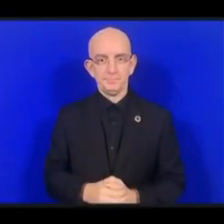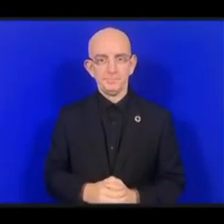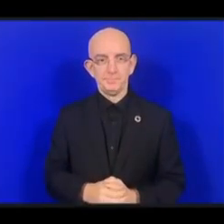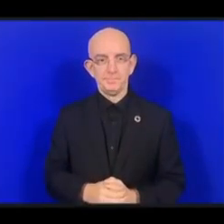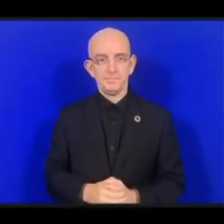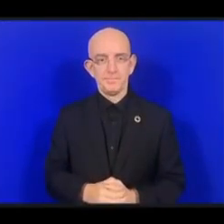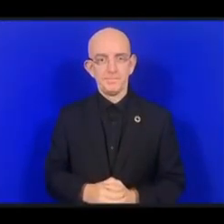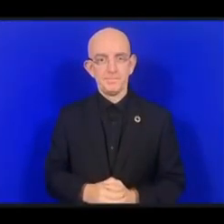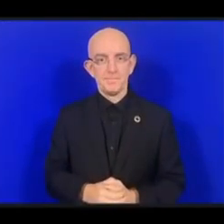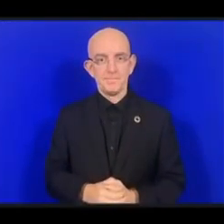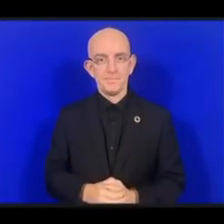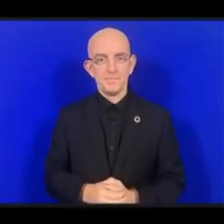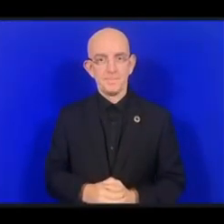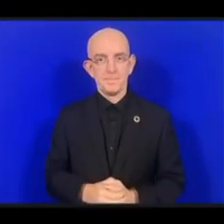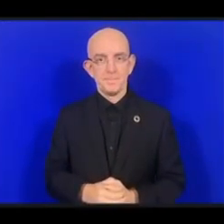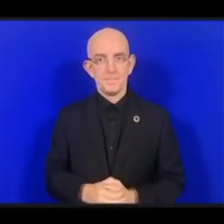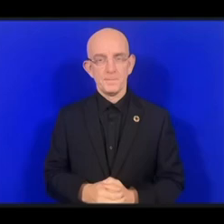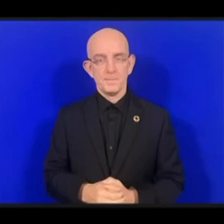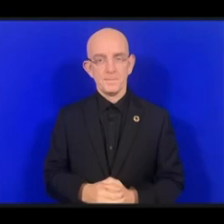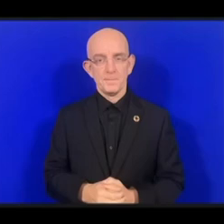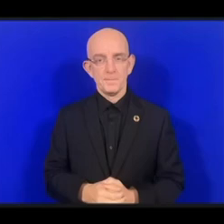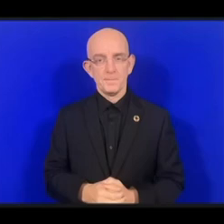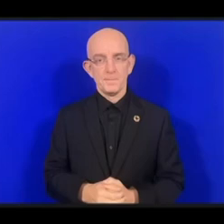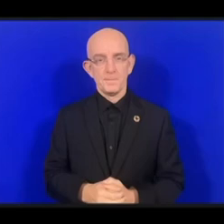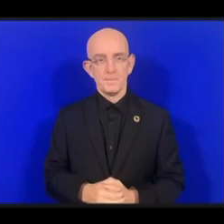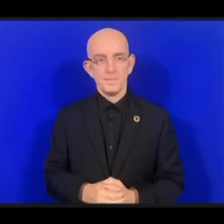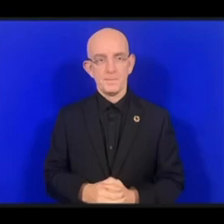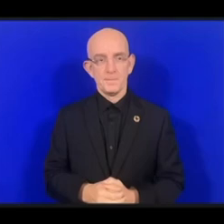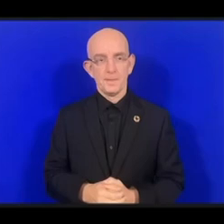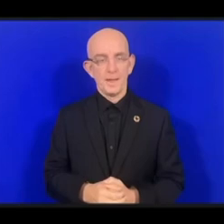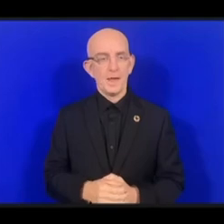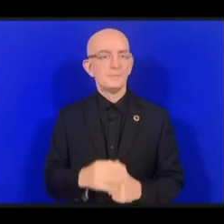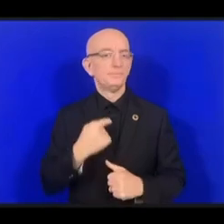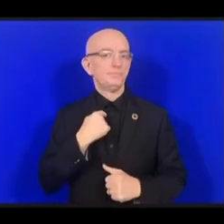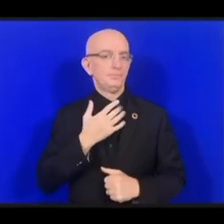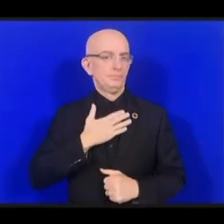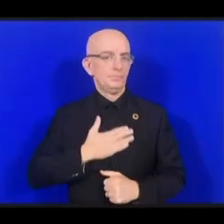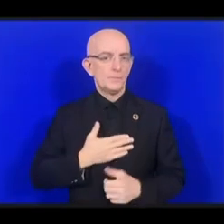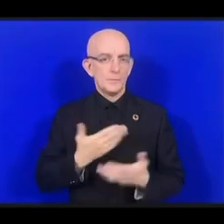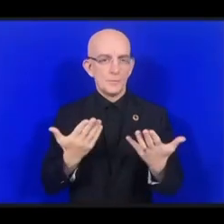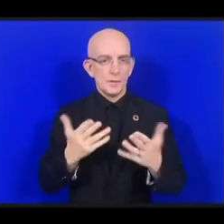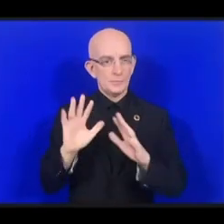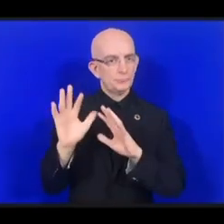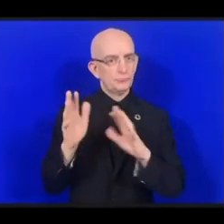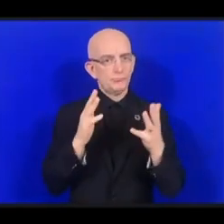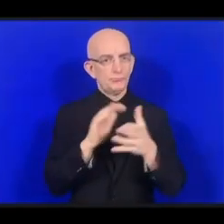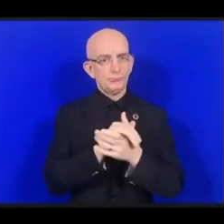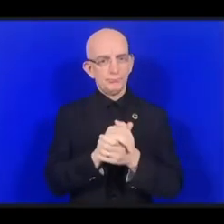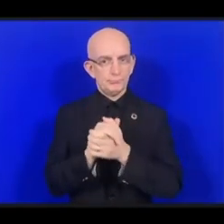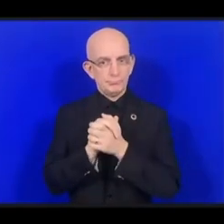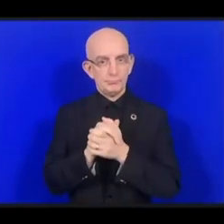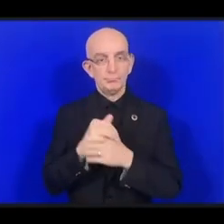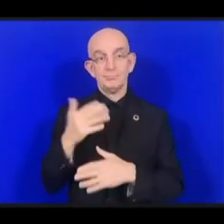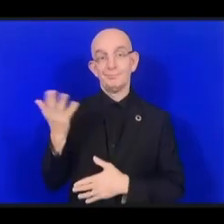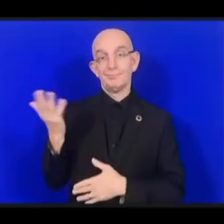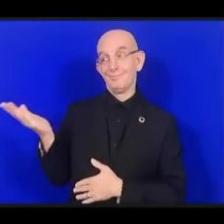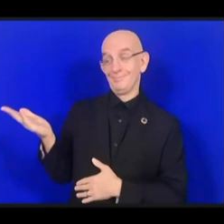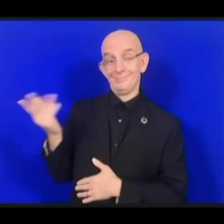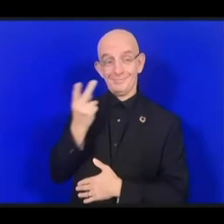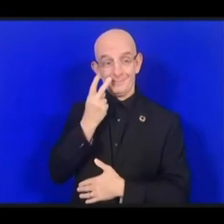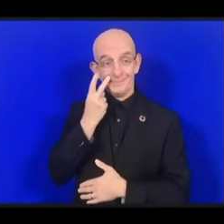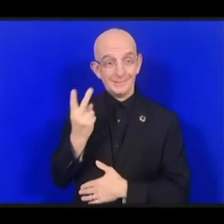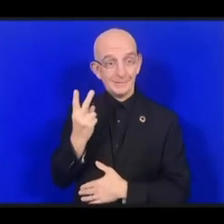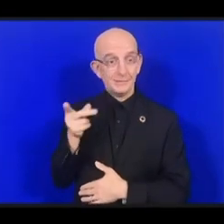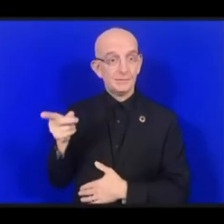えただいまは絆という字を書かせていただきましたえ絆と